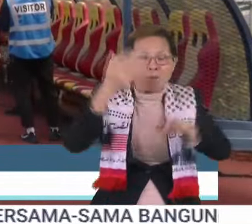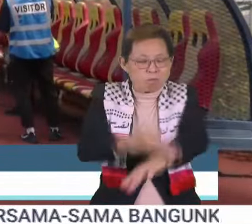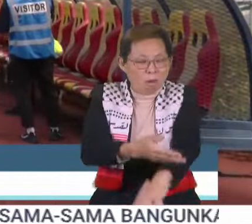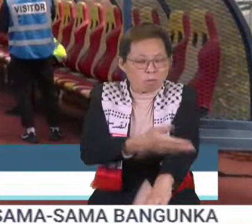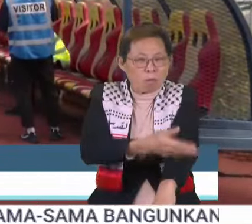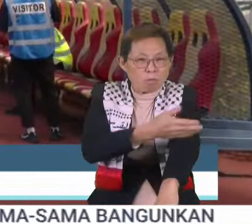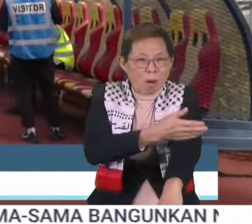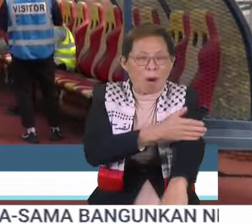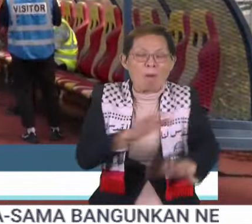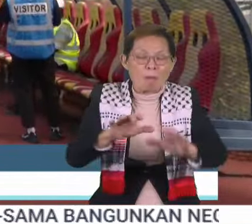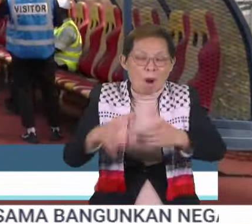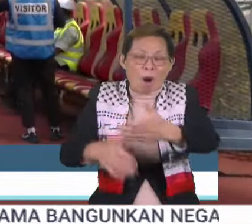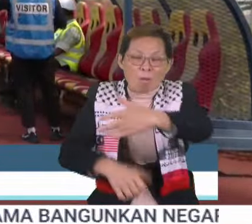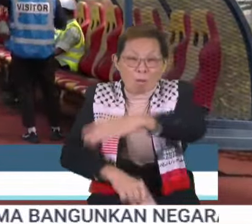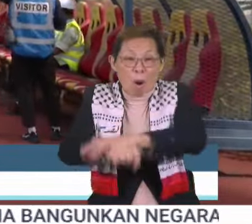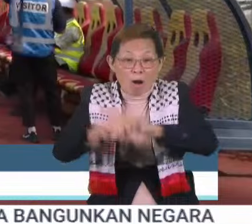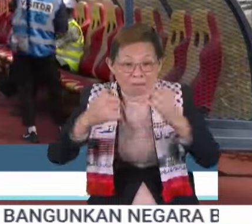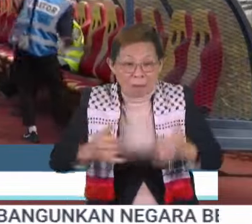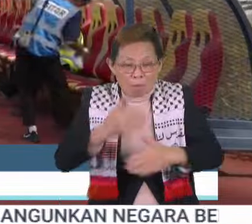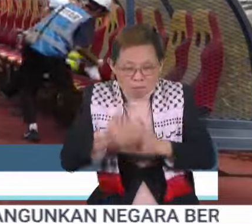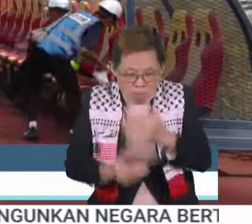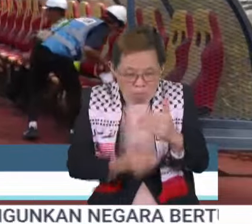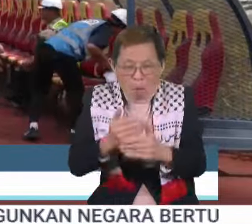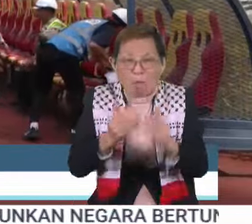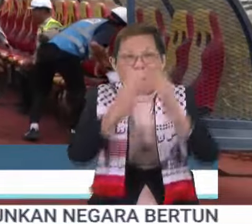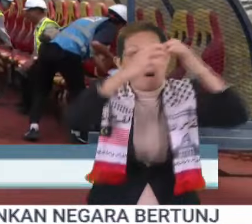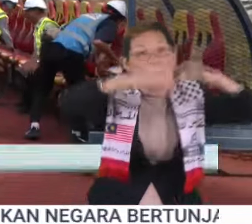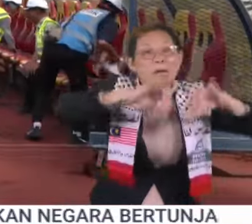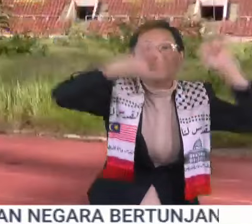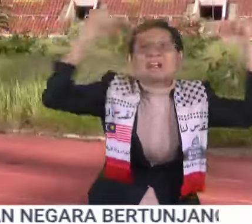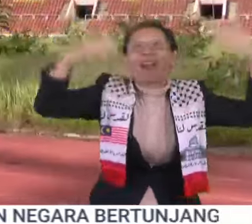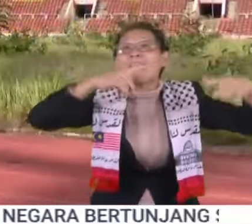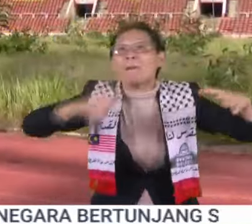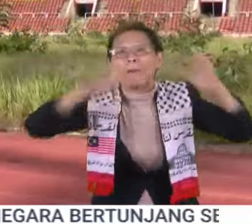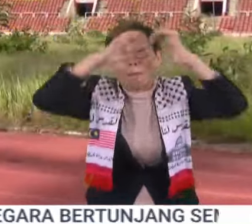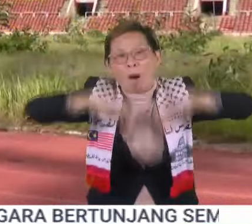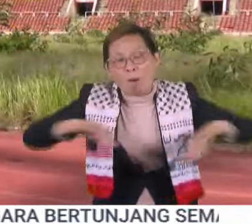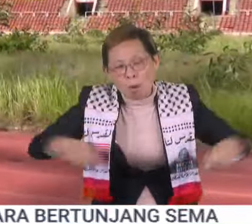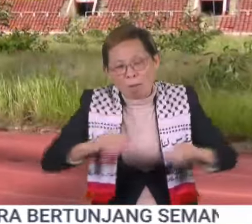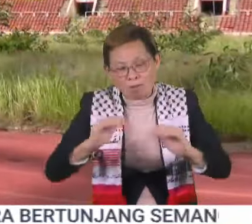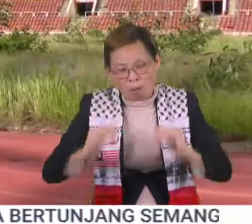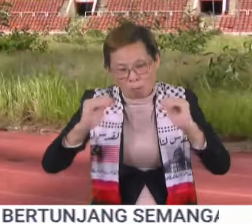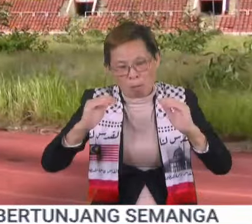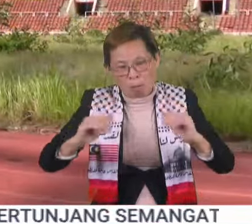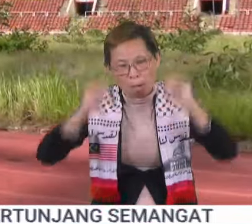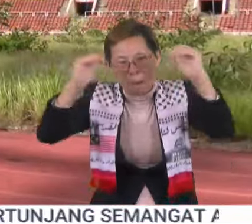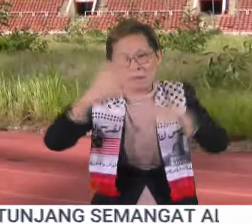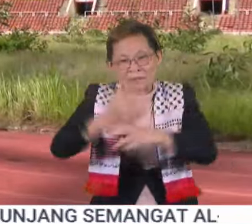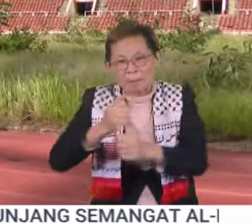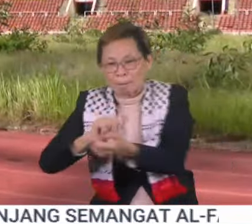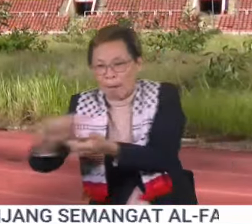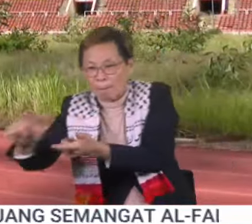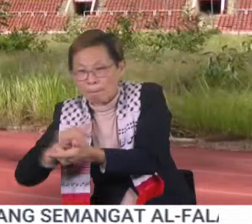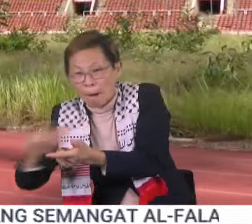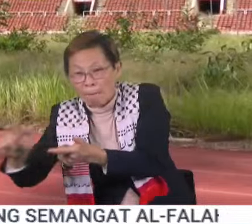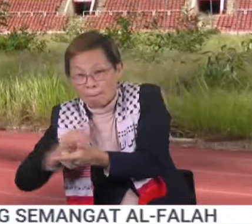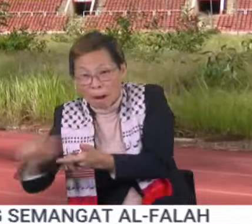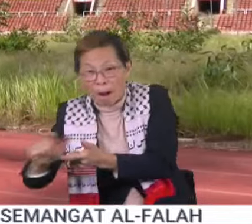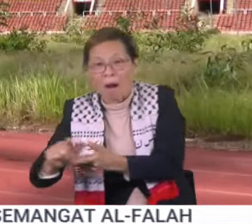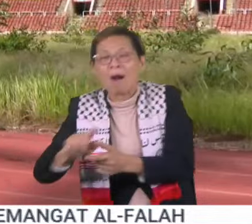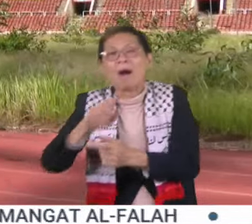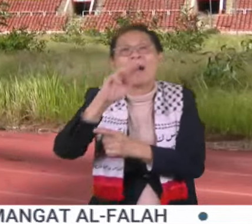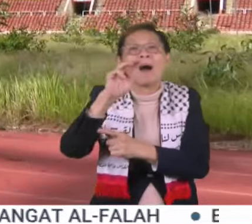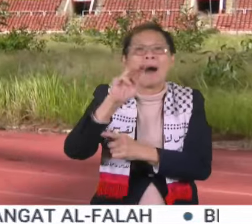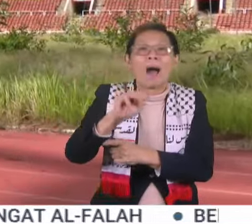prestasi pasukan. Ketika ini, proses meroboh stadium lama dilaksana secara berperingkat selepas mendapat kelulusan permit daripada